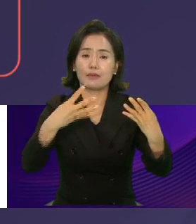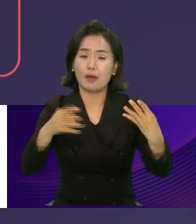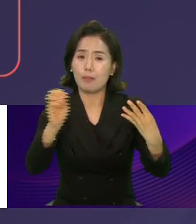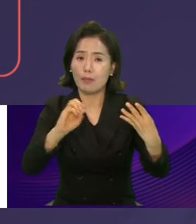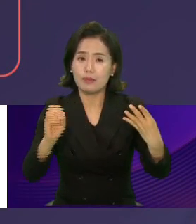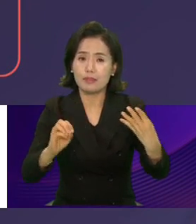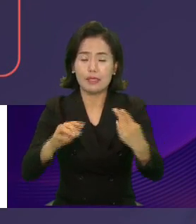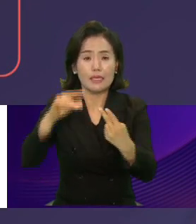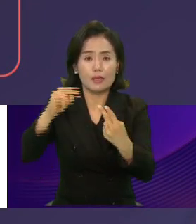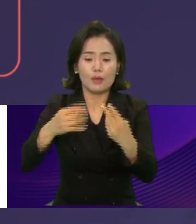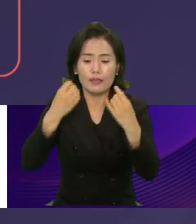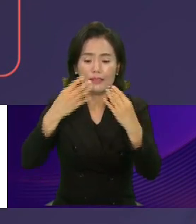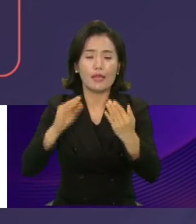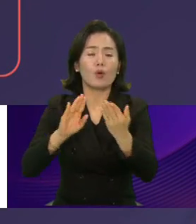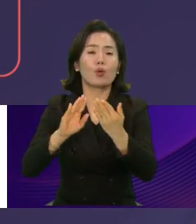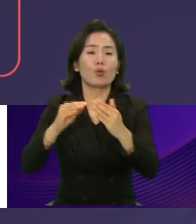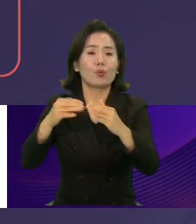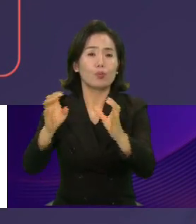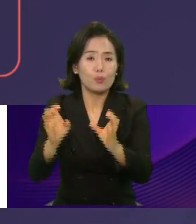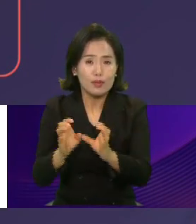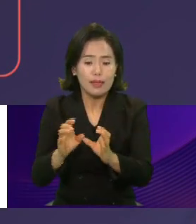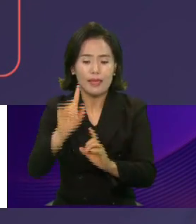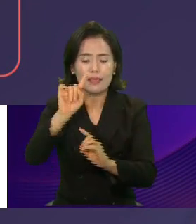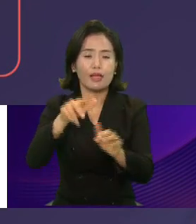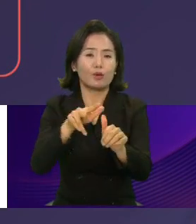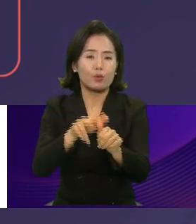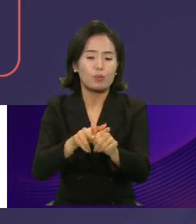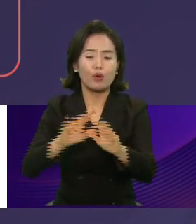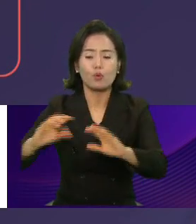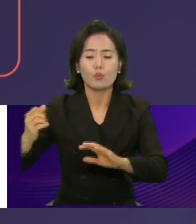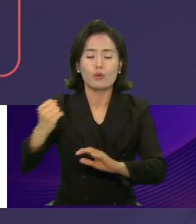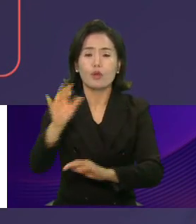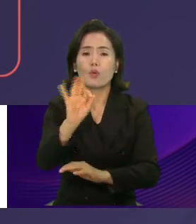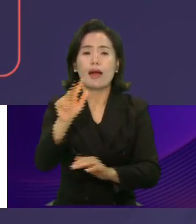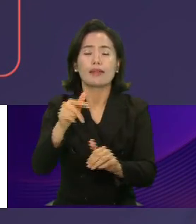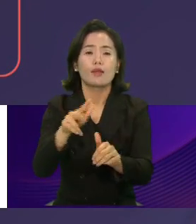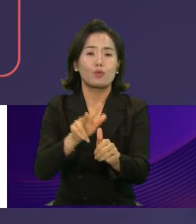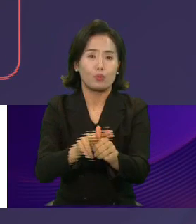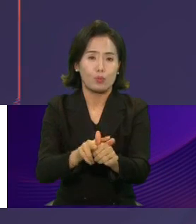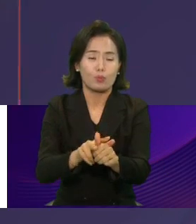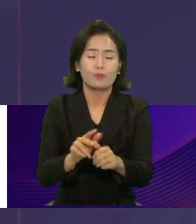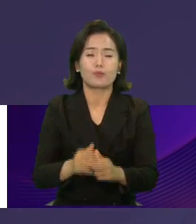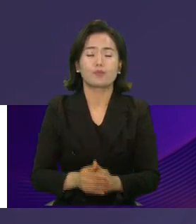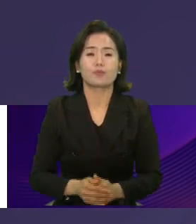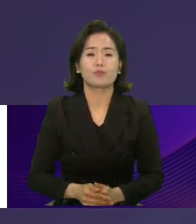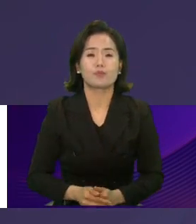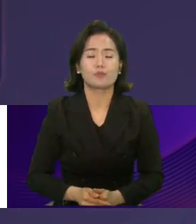기록합니다. 2위는 새로운 미래 이낙연 후보, 3위는 국민의힘 안태우 후보입니다.